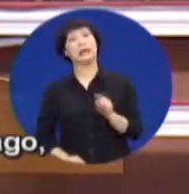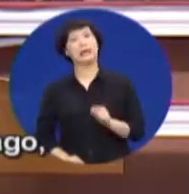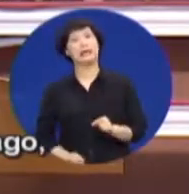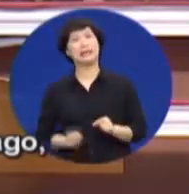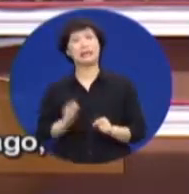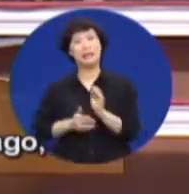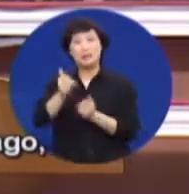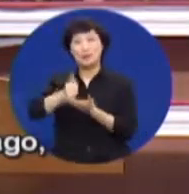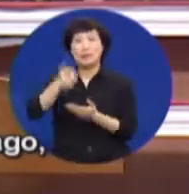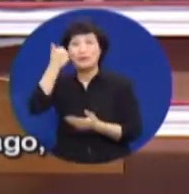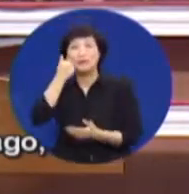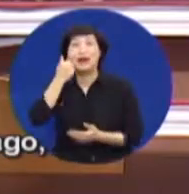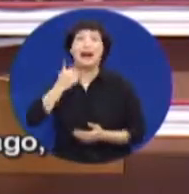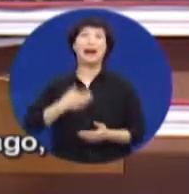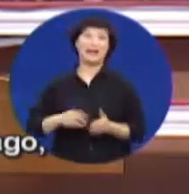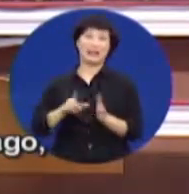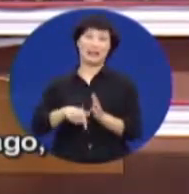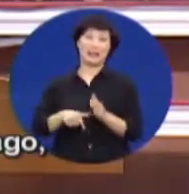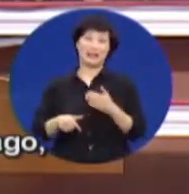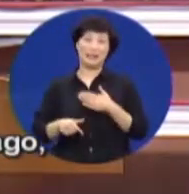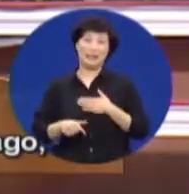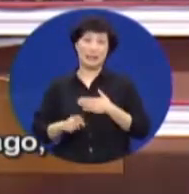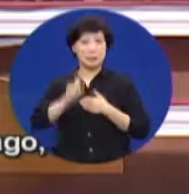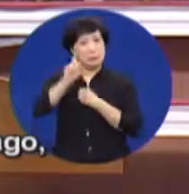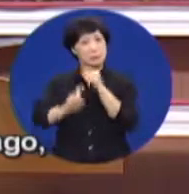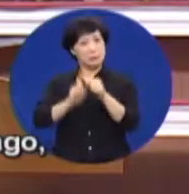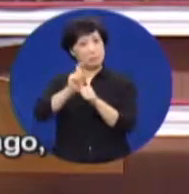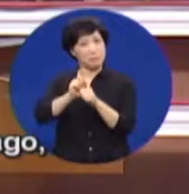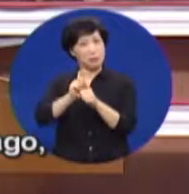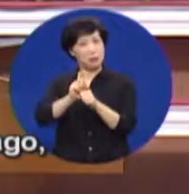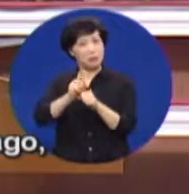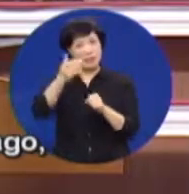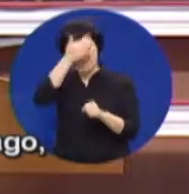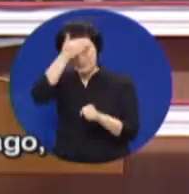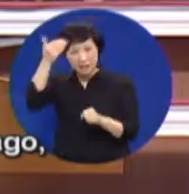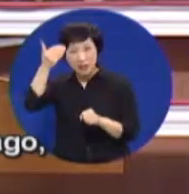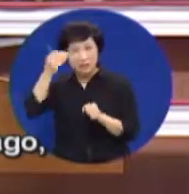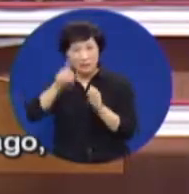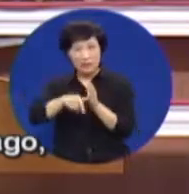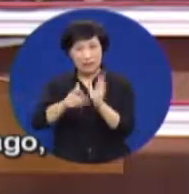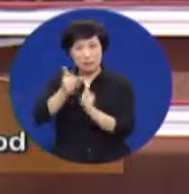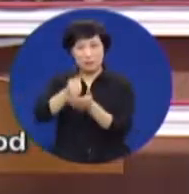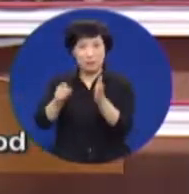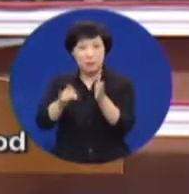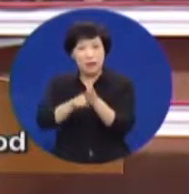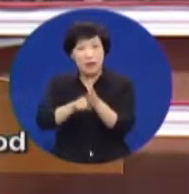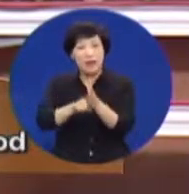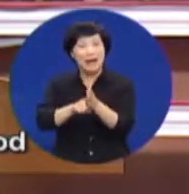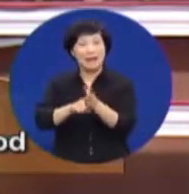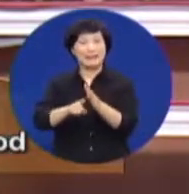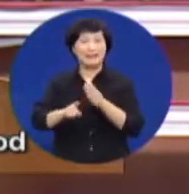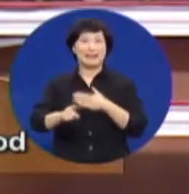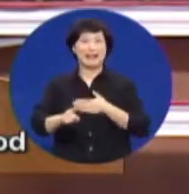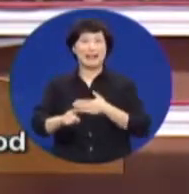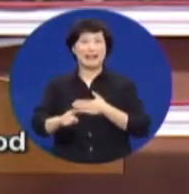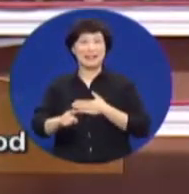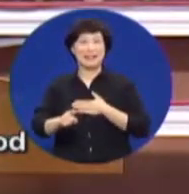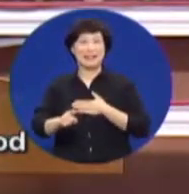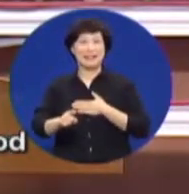예수가 이런 줄 알았으면 10년만 더 젊어서 예수를 믿었더라면 참아